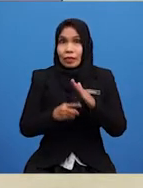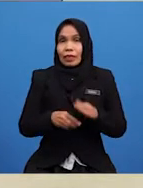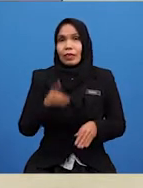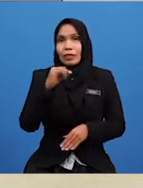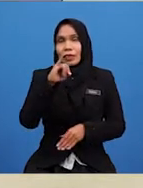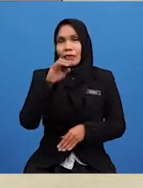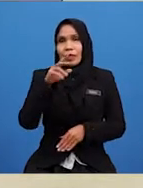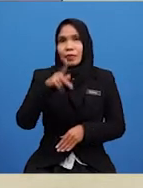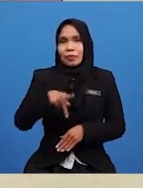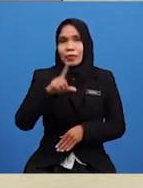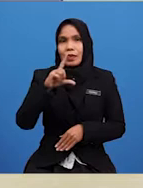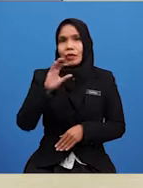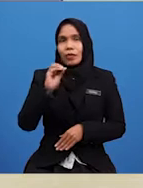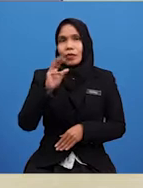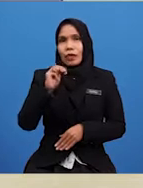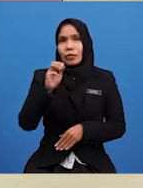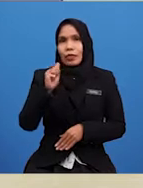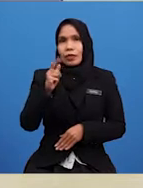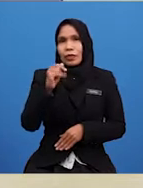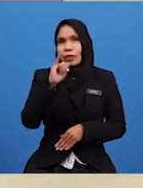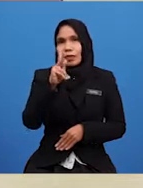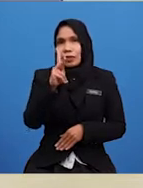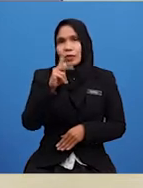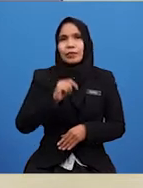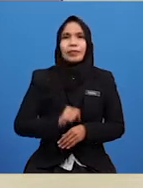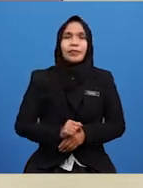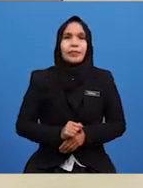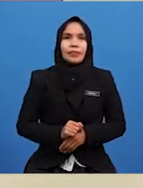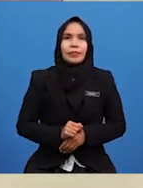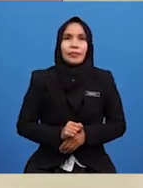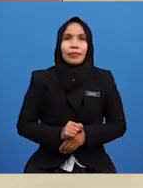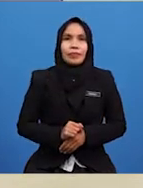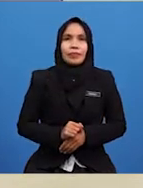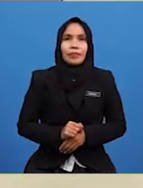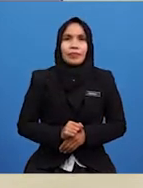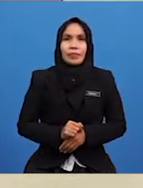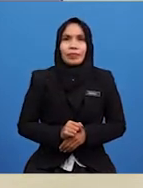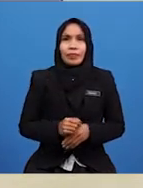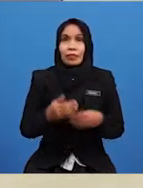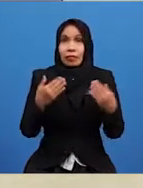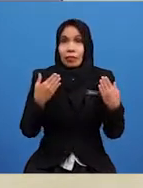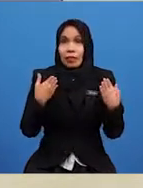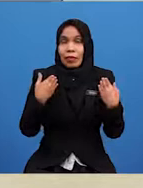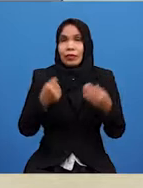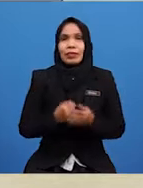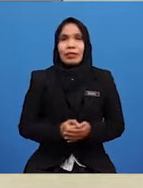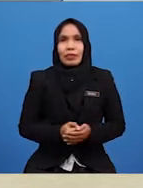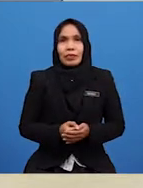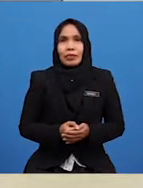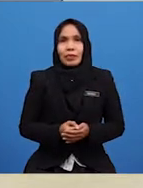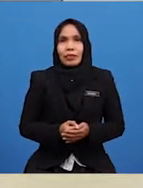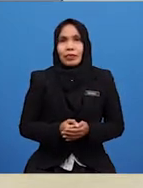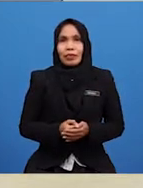Contohnya, Melaka menghantar utusan ke Siam yang diketuai oleh Tun Telanai dan Menteri Jana